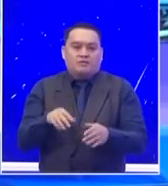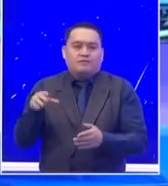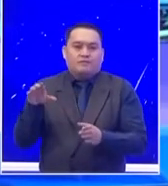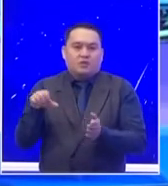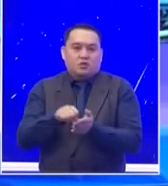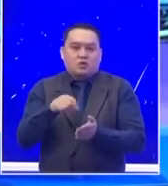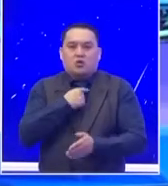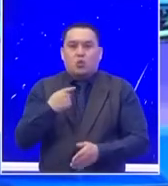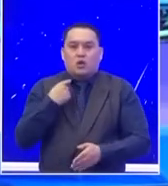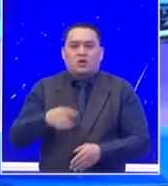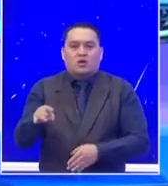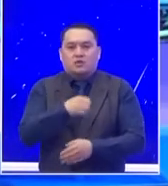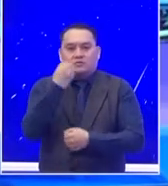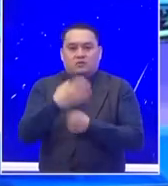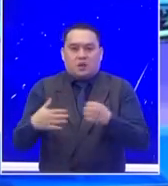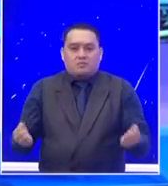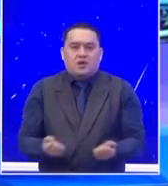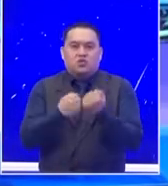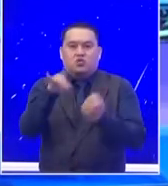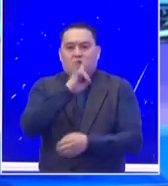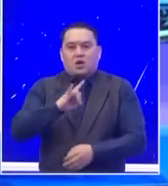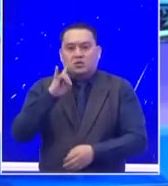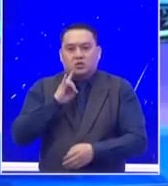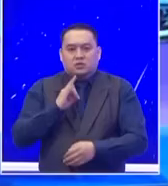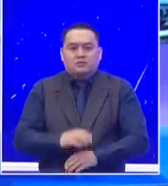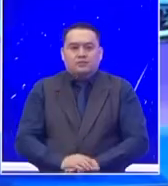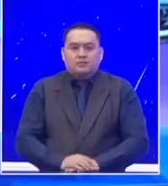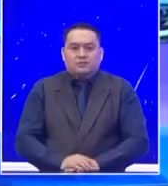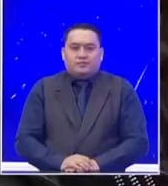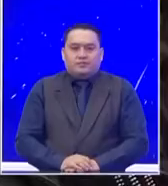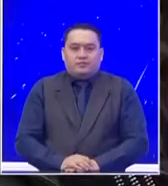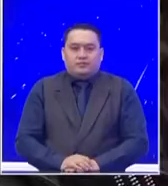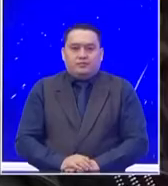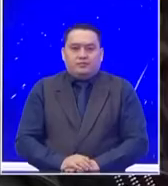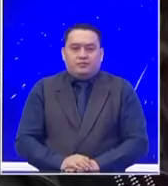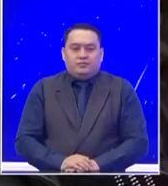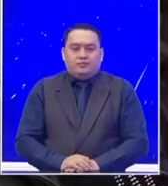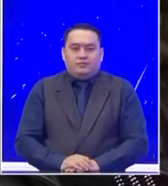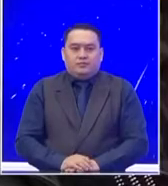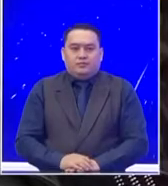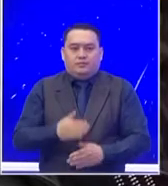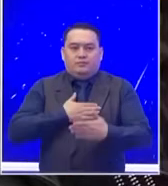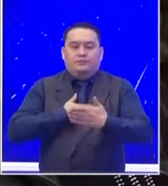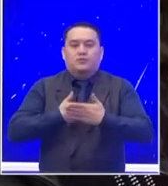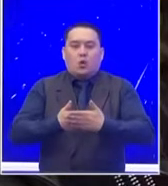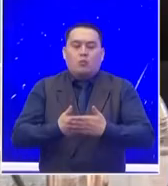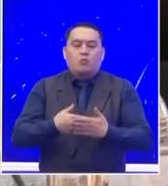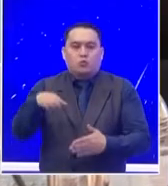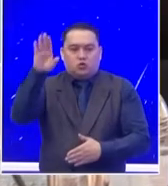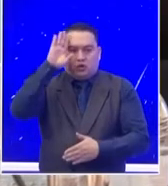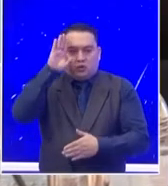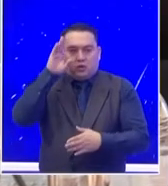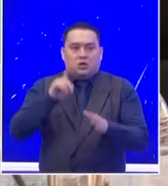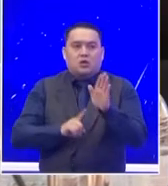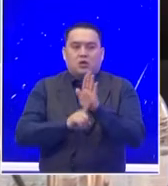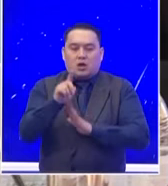выступил Талдыкурганский региональный центр поддержки женщин. Активная работа с мужчинами-агрессорами в Алматинской области началась